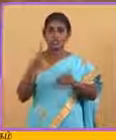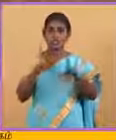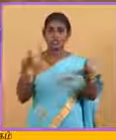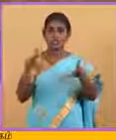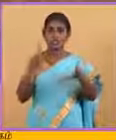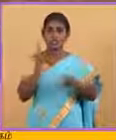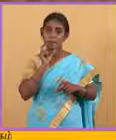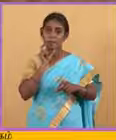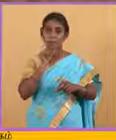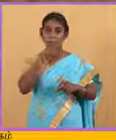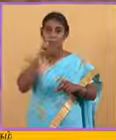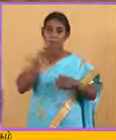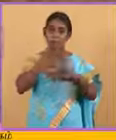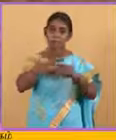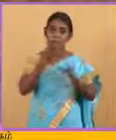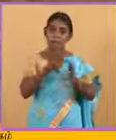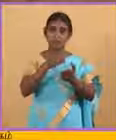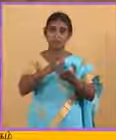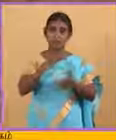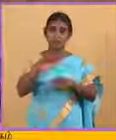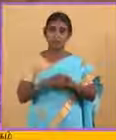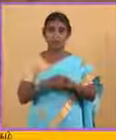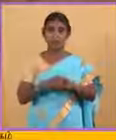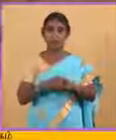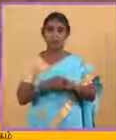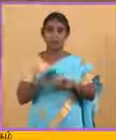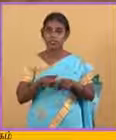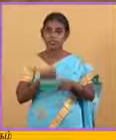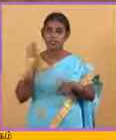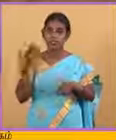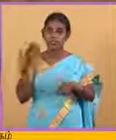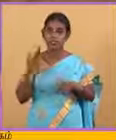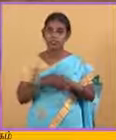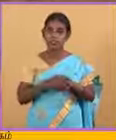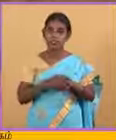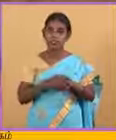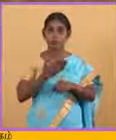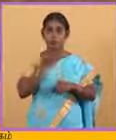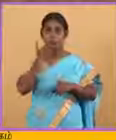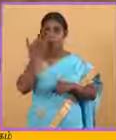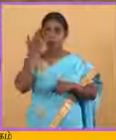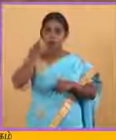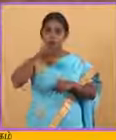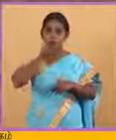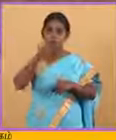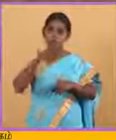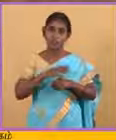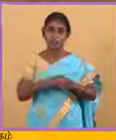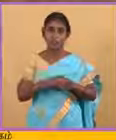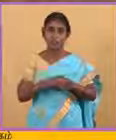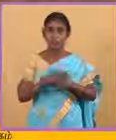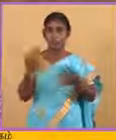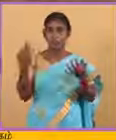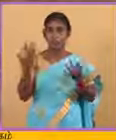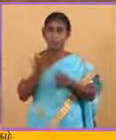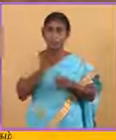பழமையும் சிறப்புமாகும். சரி, அப்போ இந்த தமிழ் உயிரோட்ட தமிழாகவும் இருக்கணும், சிறப்பு தமிழாகவும்